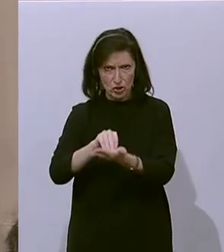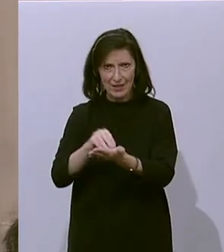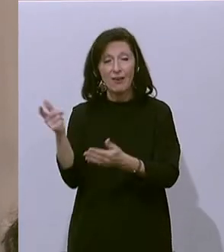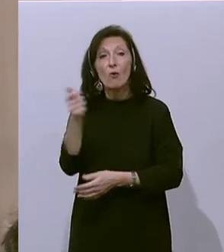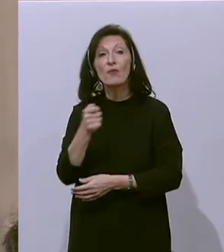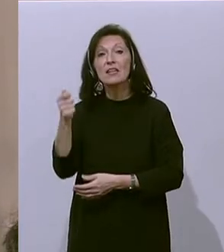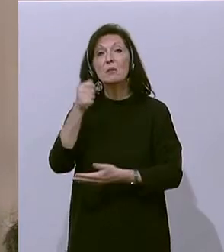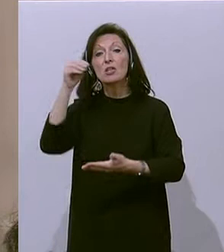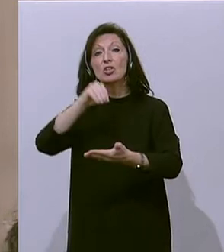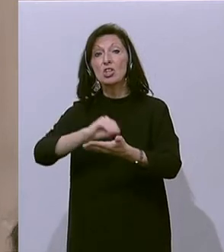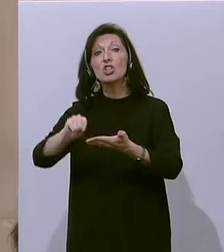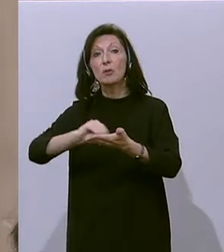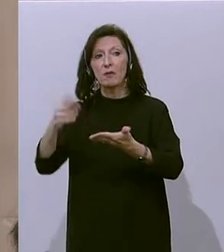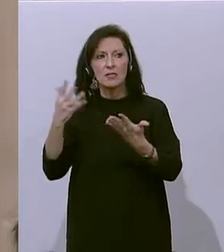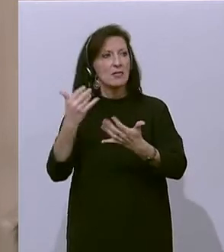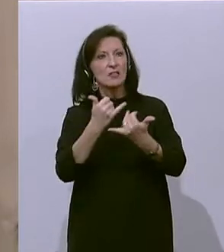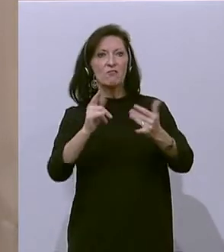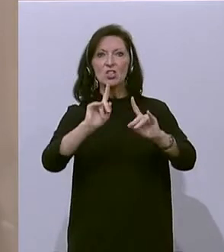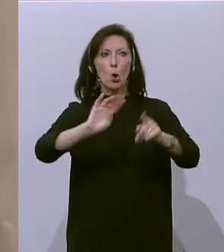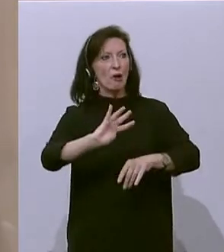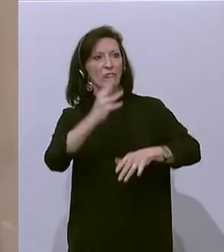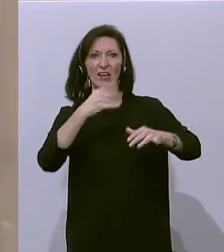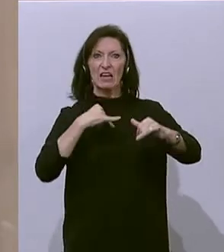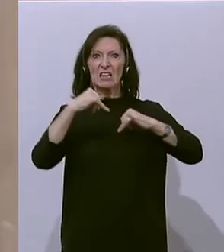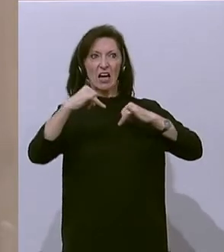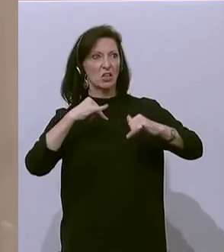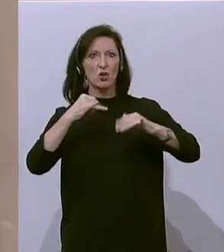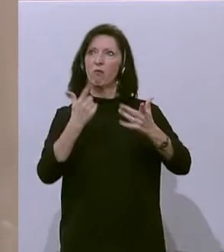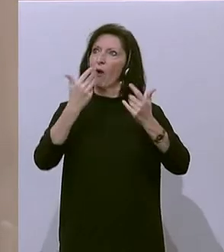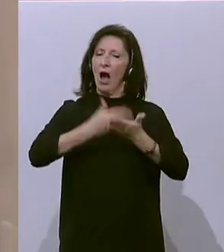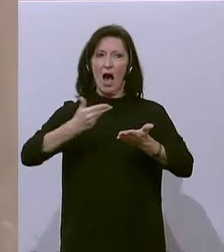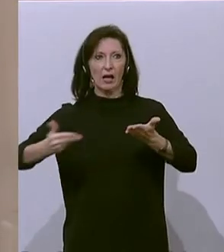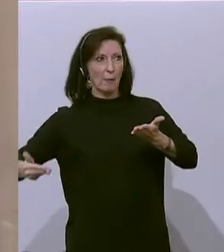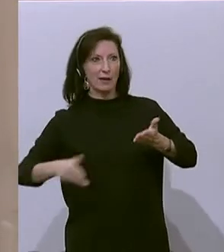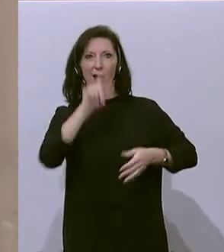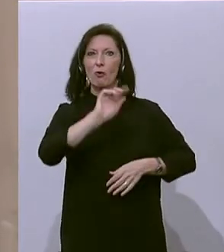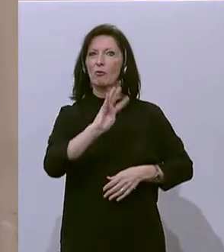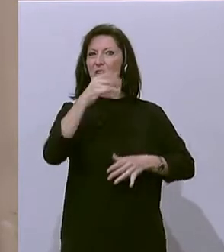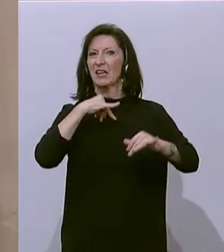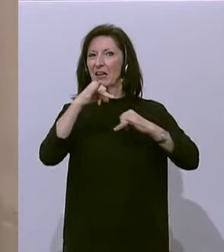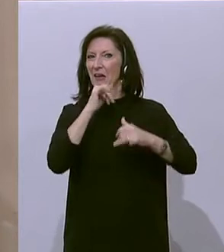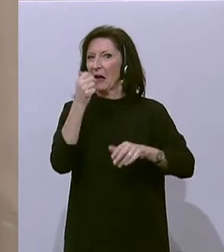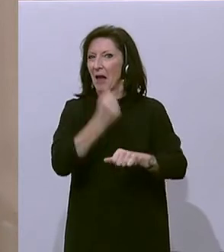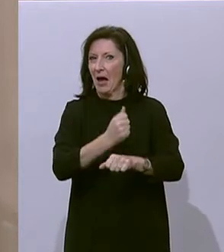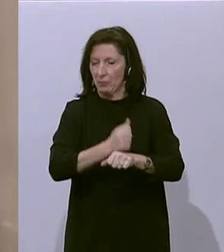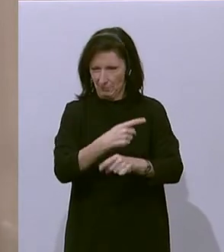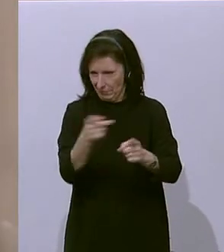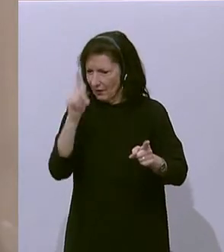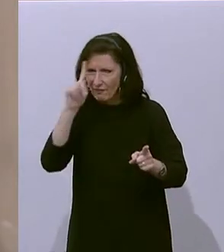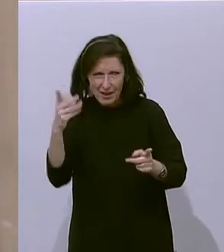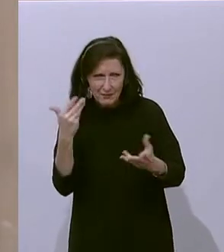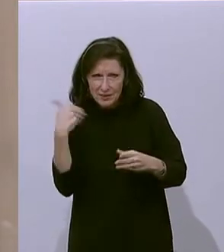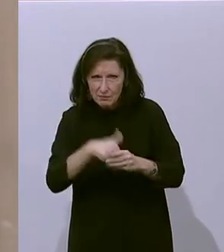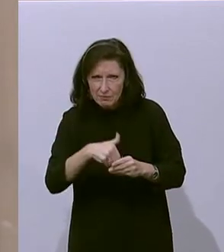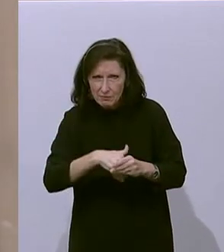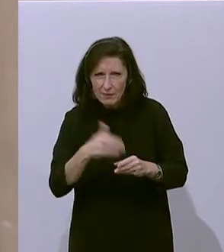SMS: Wie sollen wir einen vierten Direktor argumentieren, wenn dieser keine Arbeit mehr hat? Sie wissen, worum es damals ging,